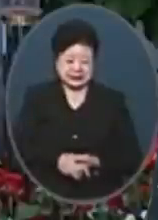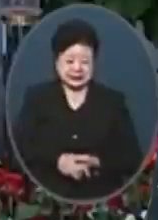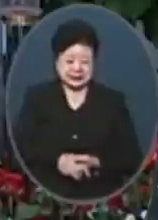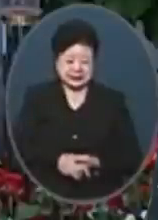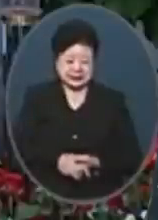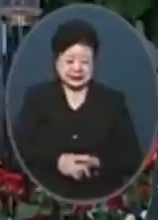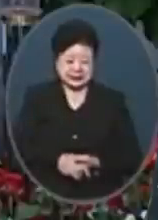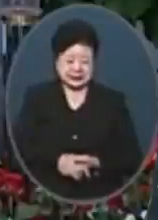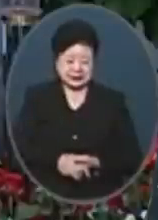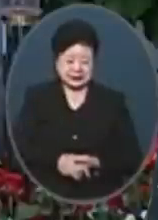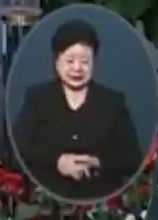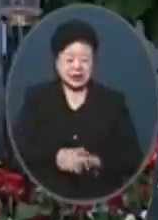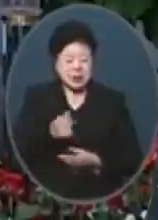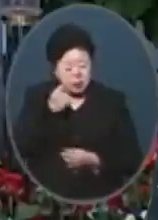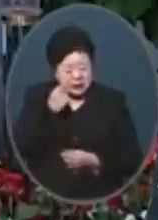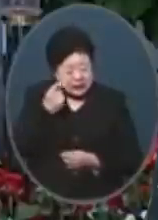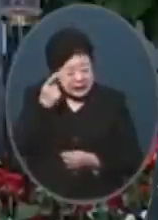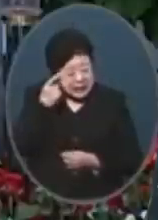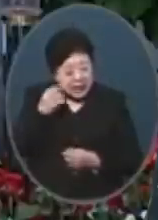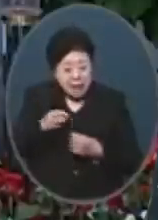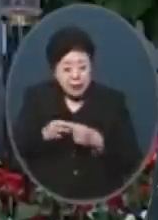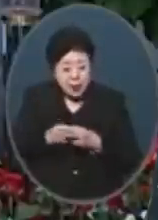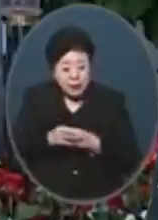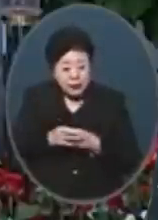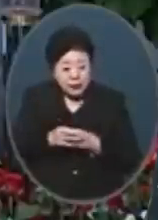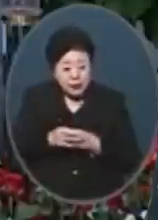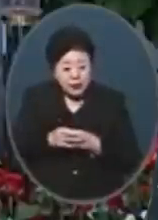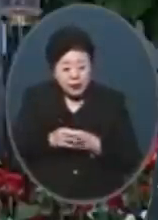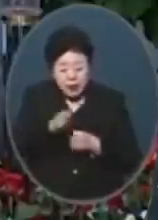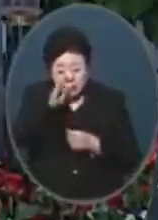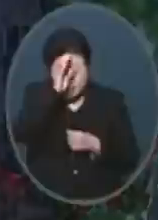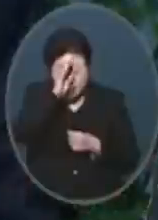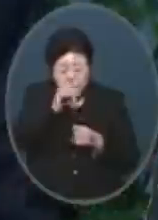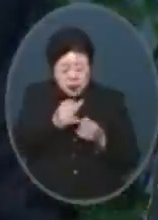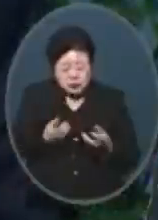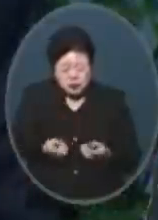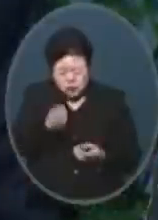할 수 없다고 생각했으면 그 환자를